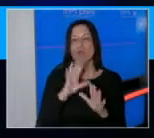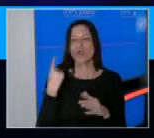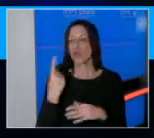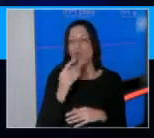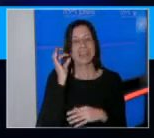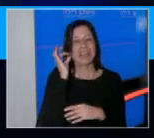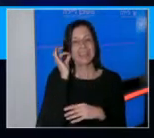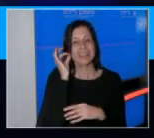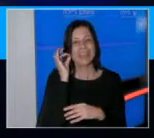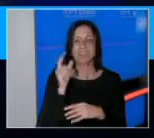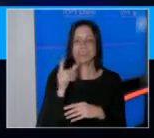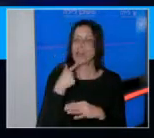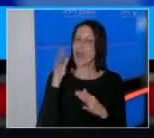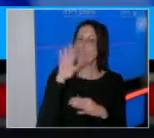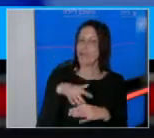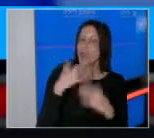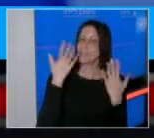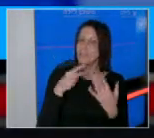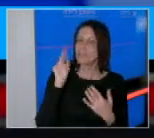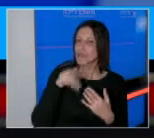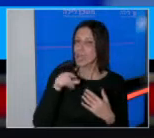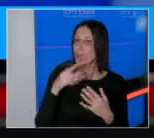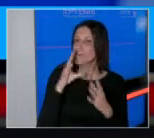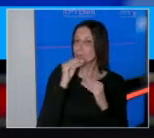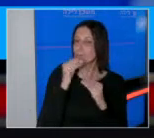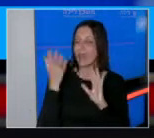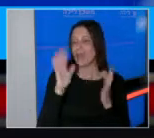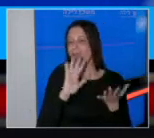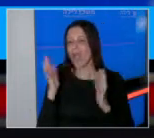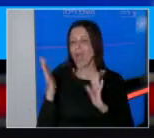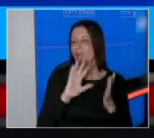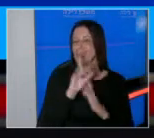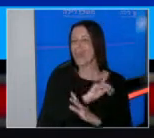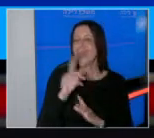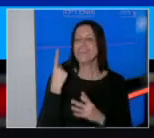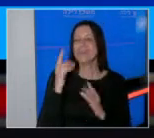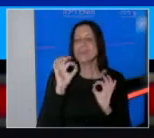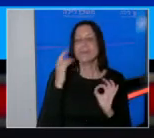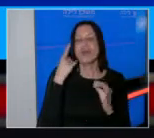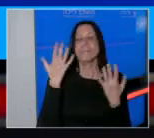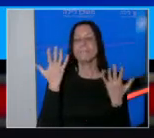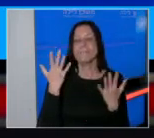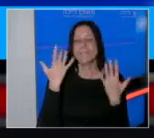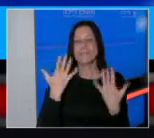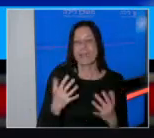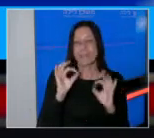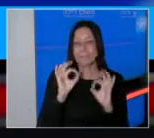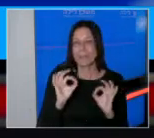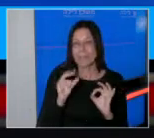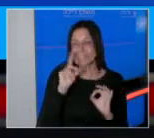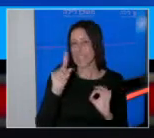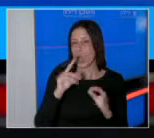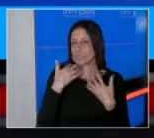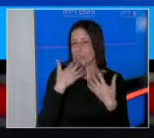זה... אבל עדיין גם המספרים שיהיה לך, מדובר בערכות לגמרי. כן. אף אחד לא באמת כן. יודע את המספרים שקיימים. אני יכולה להגיד לך שזה לא